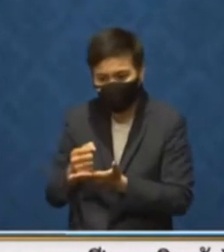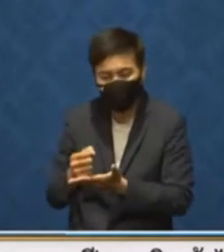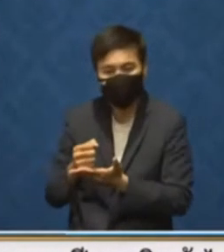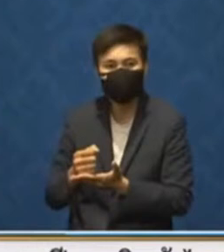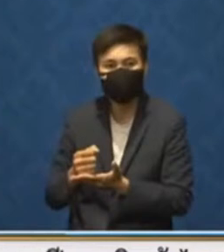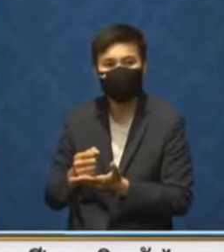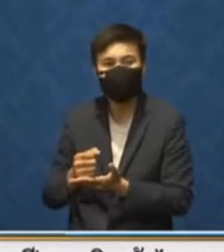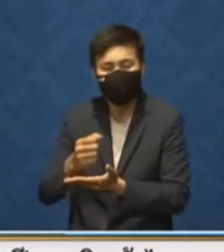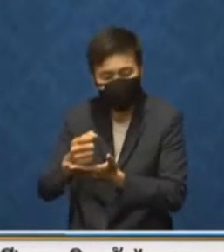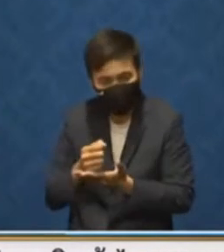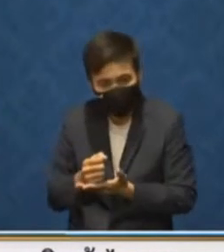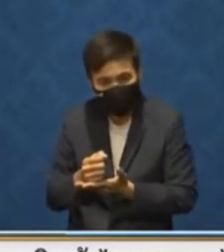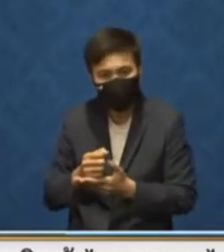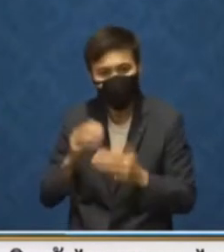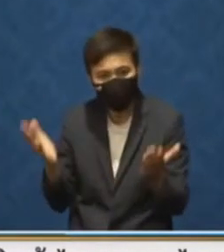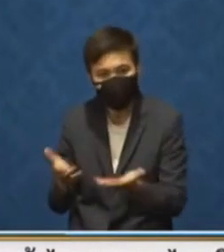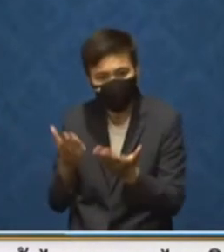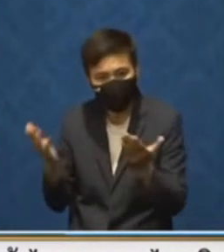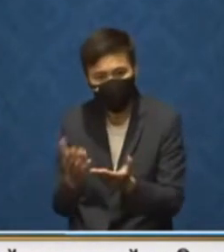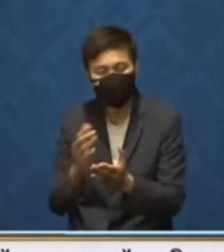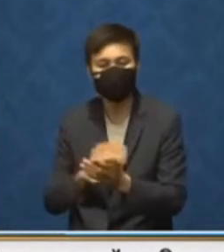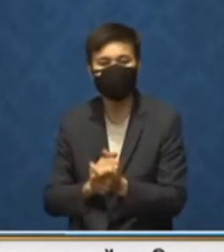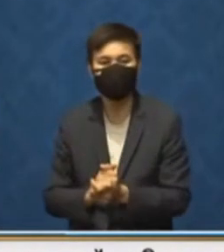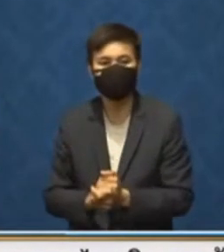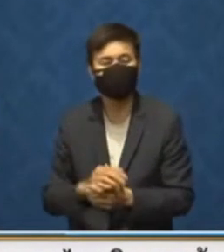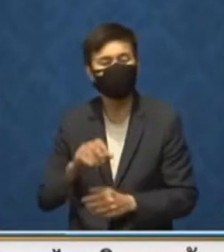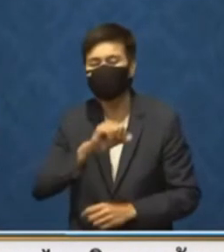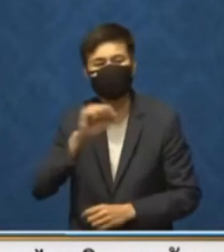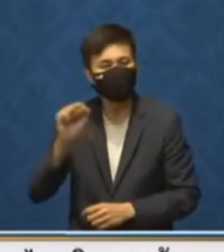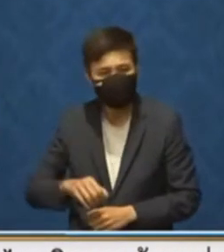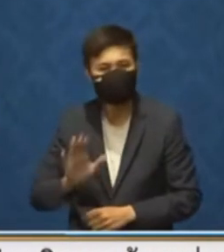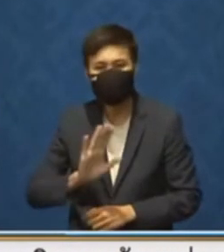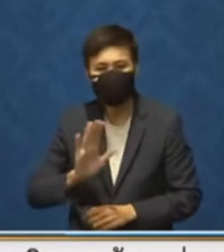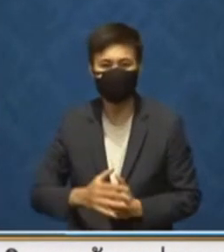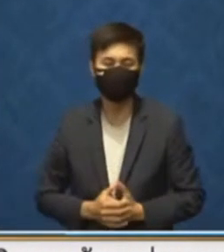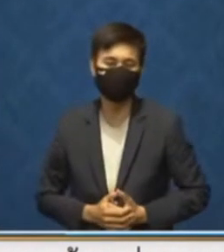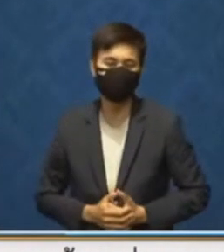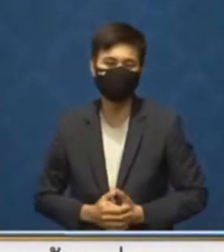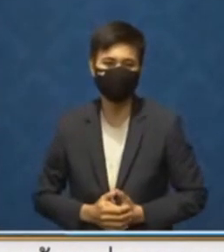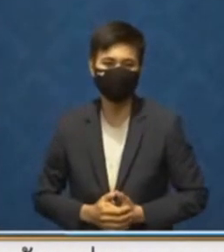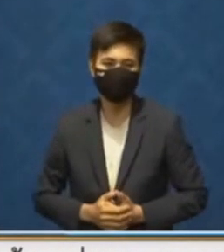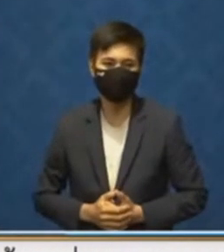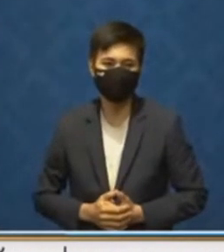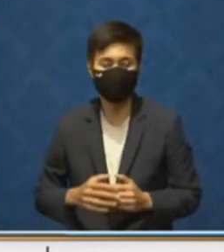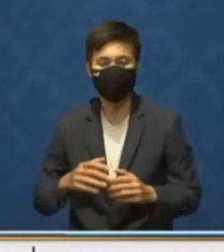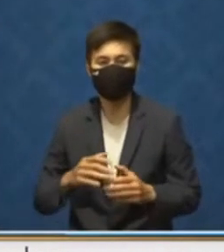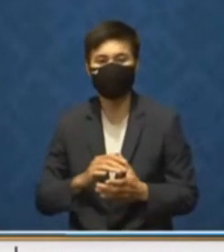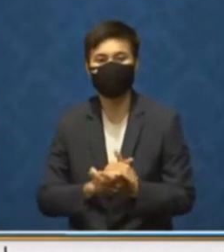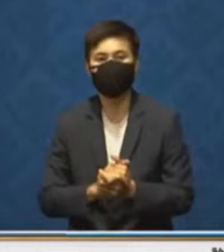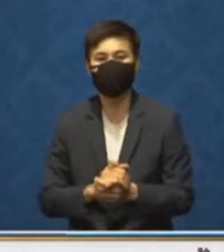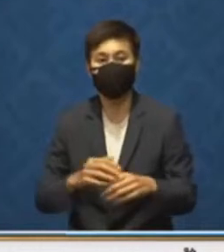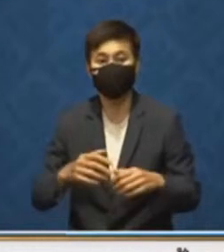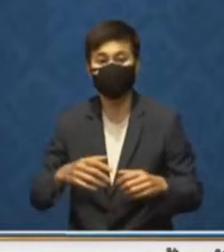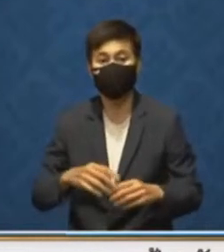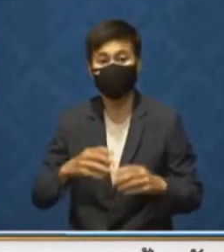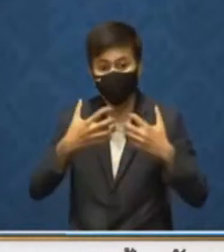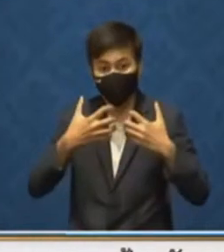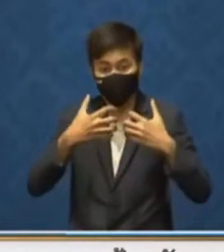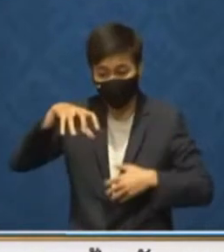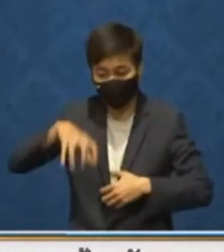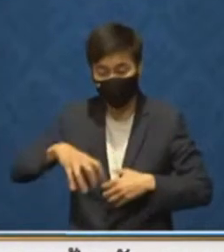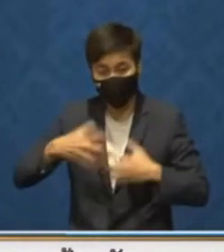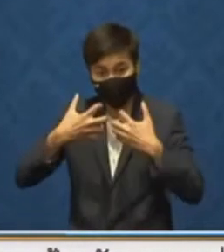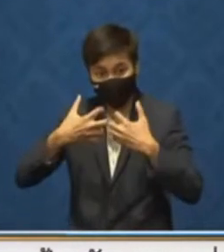แม่นมันไม่ใช่ตามมาดูก็จะขึ้นครับโหลกันเสวยสุขครับรับ 2เด้ง